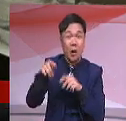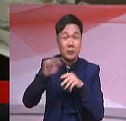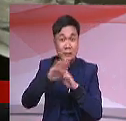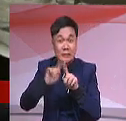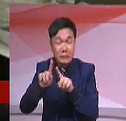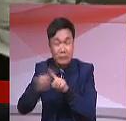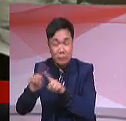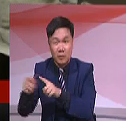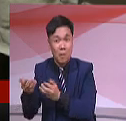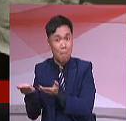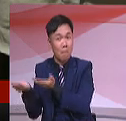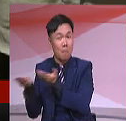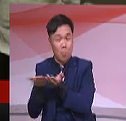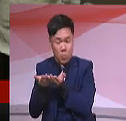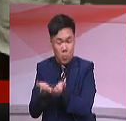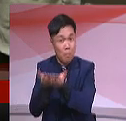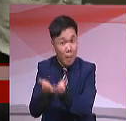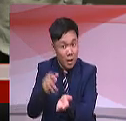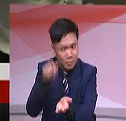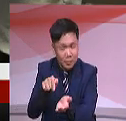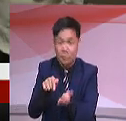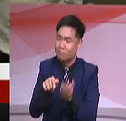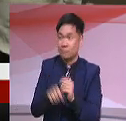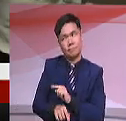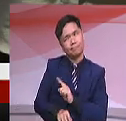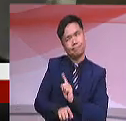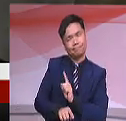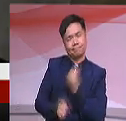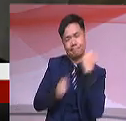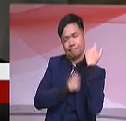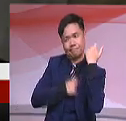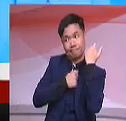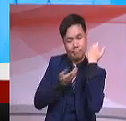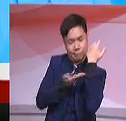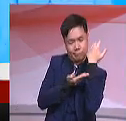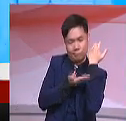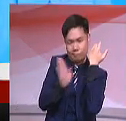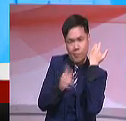negara yang canggah dengan peraturan, kita akan pulang balik ke negara asal.